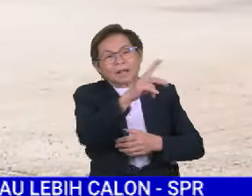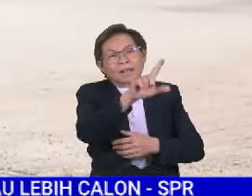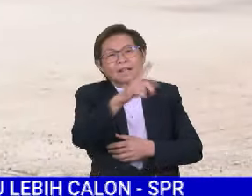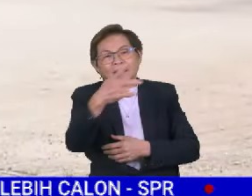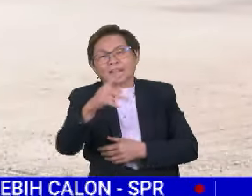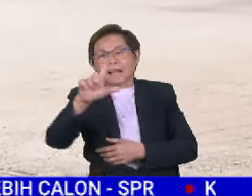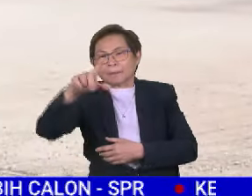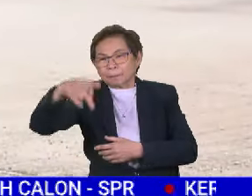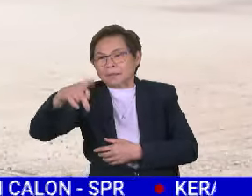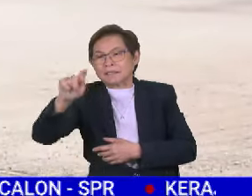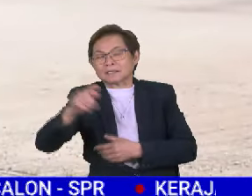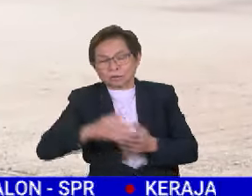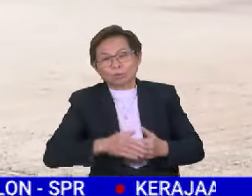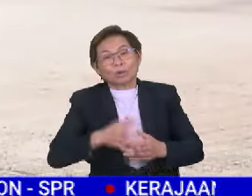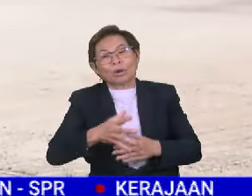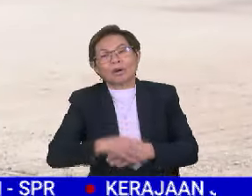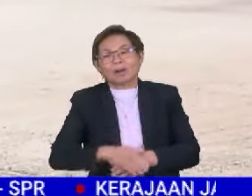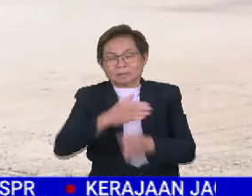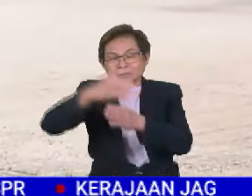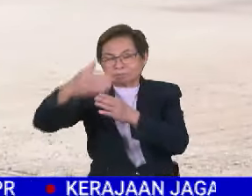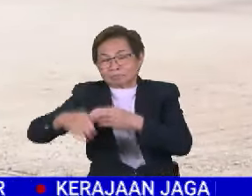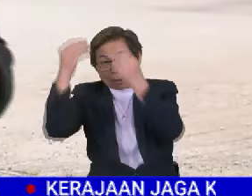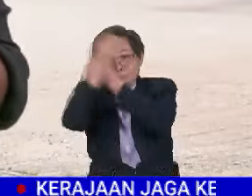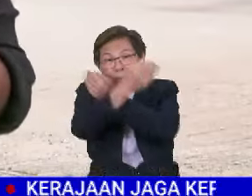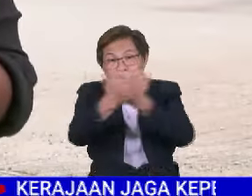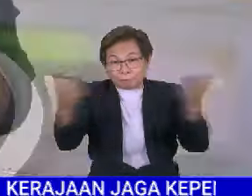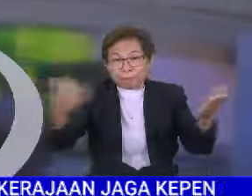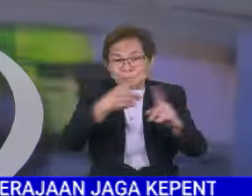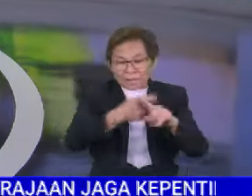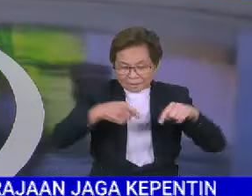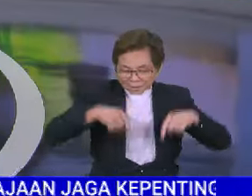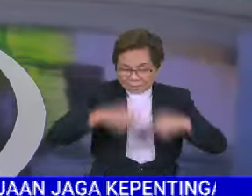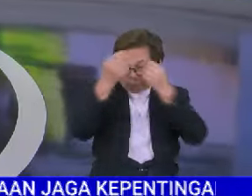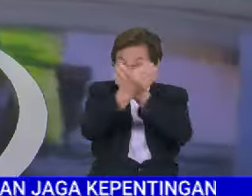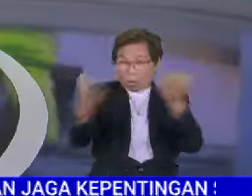KLK LPT 1. Atikah, setakat ini itu sahaja apa yang saya boleh kongsikan dari sini.